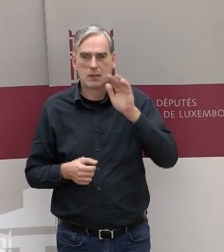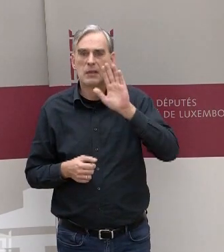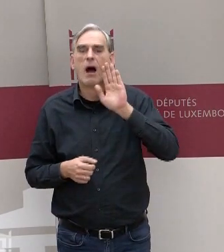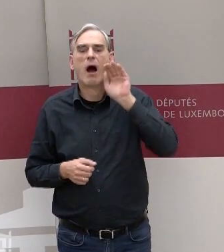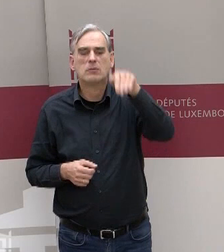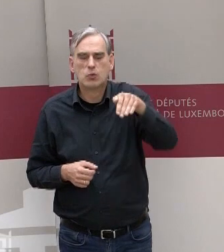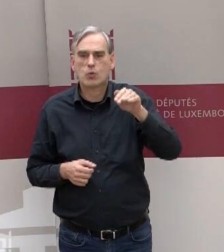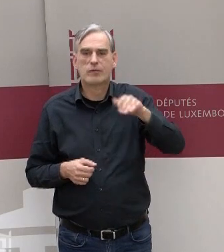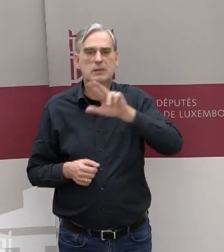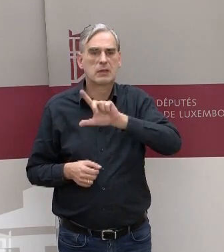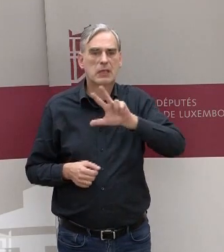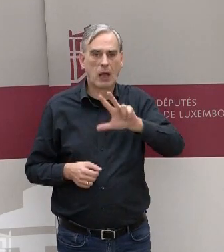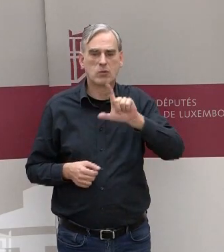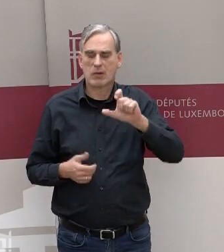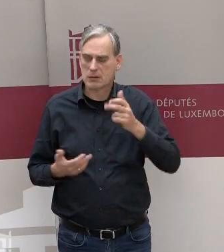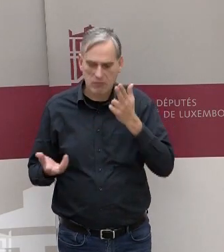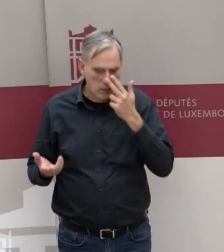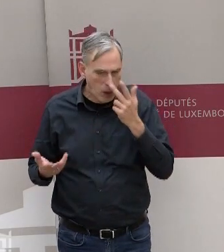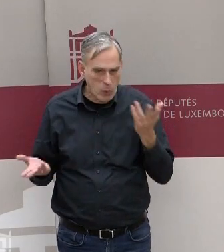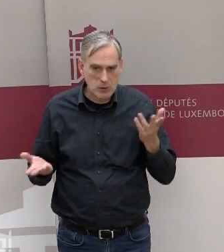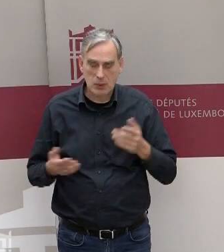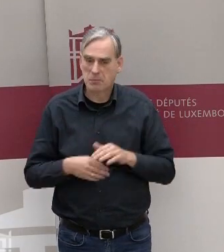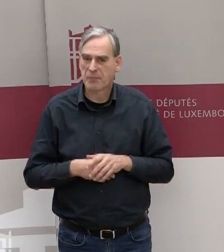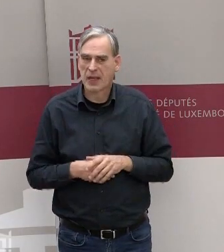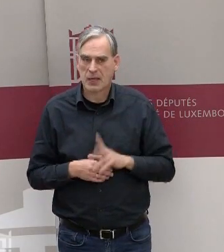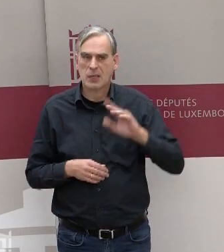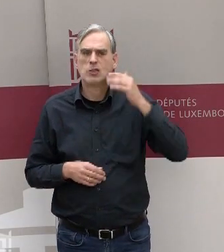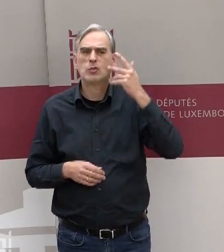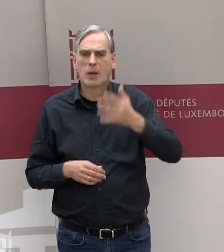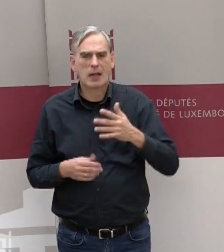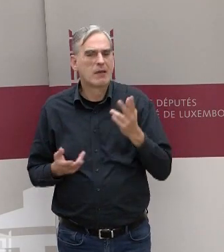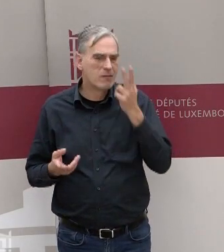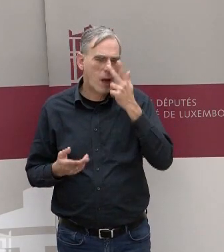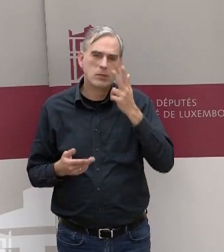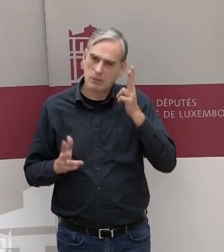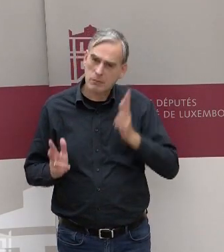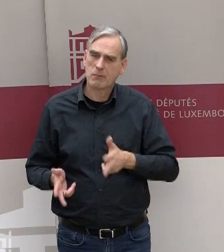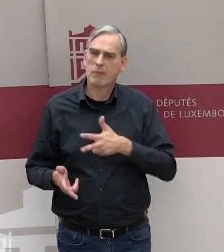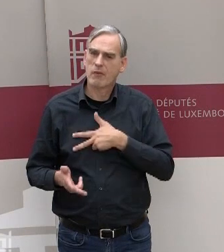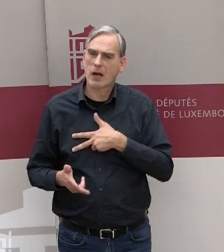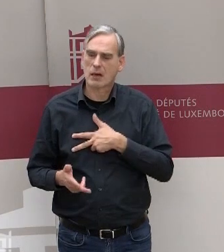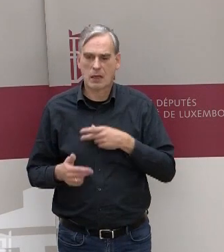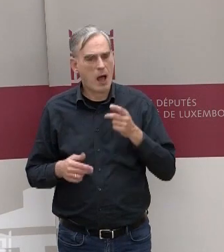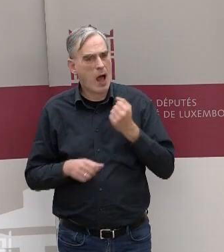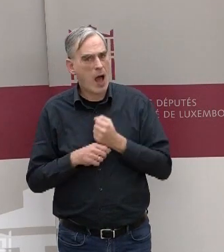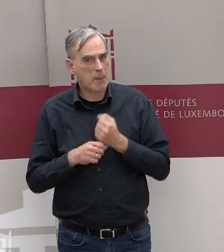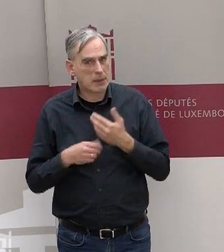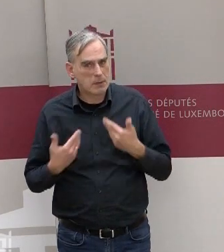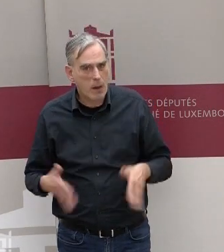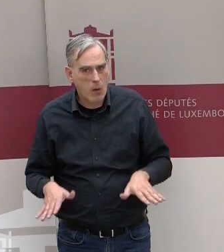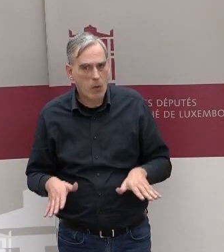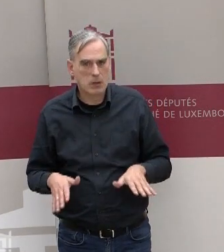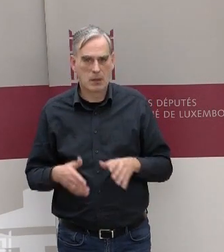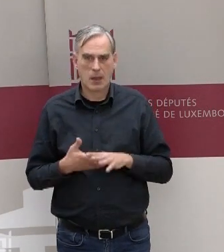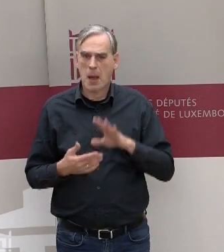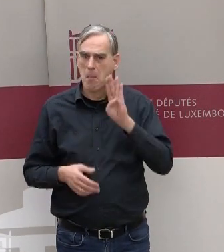wie werdet ihr nun wirklich um unsere Schomarsch, unsere PIB, die Inflation, ja,